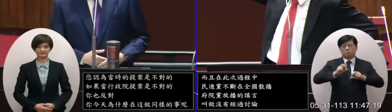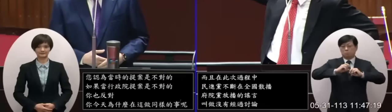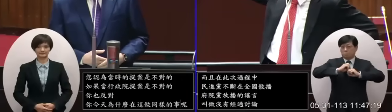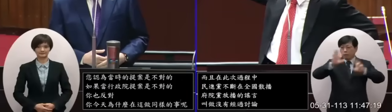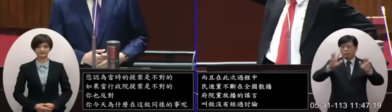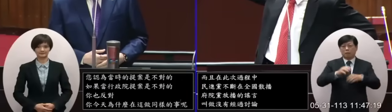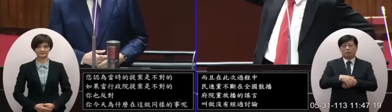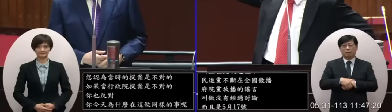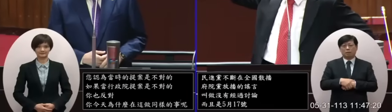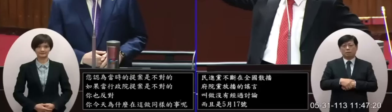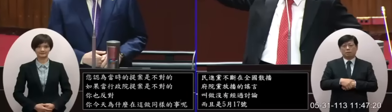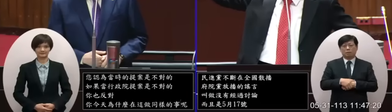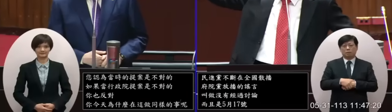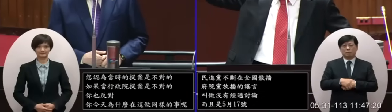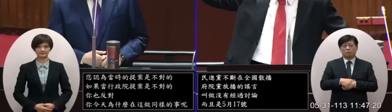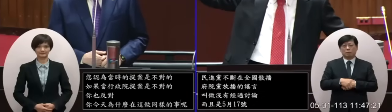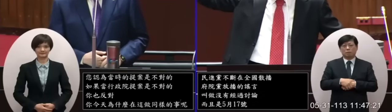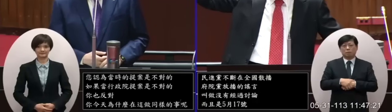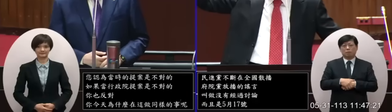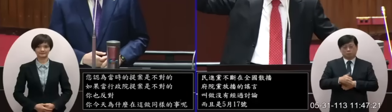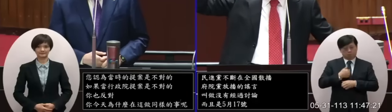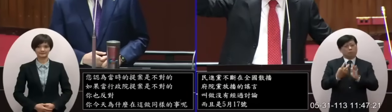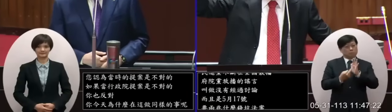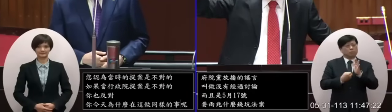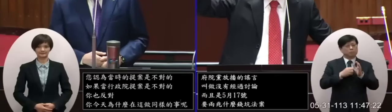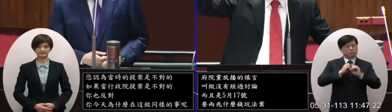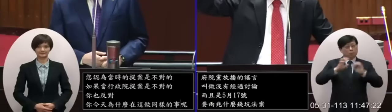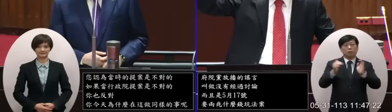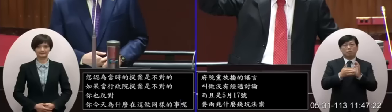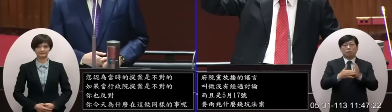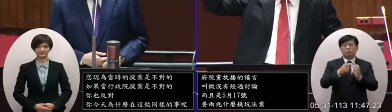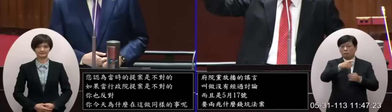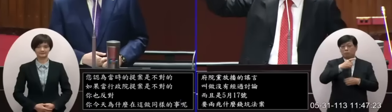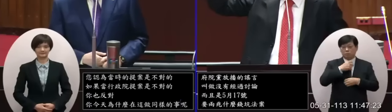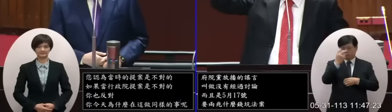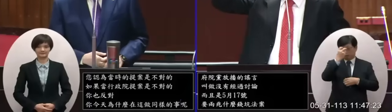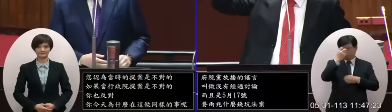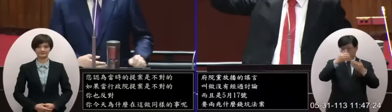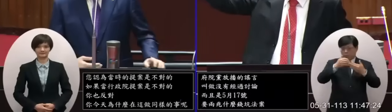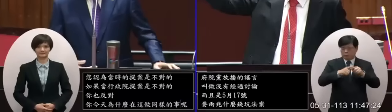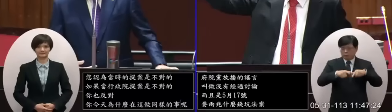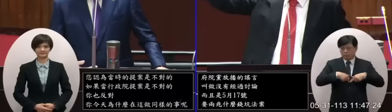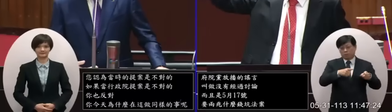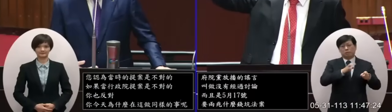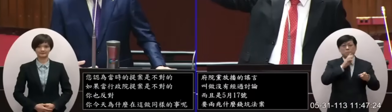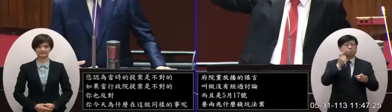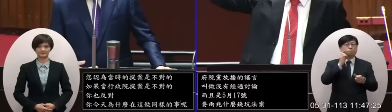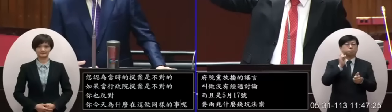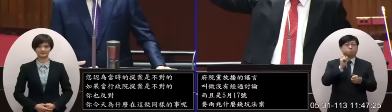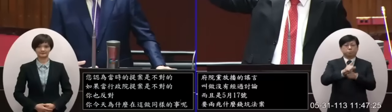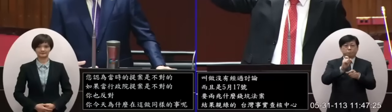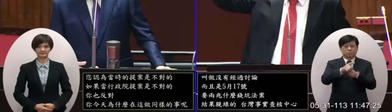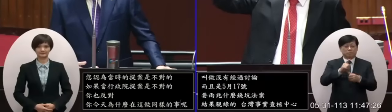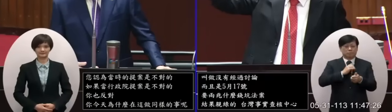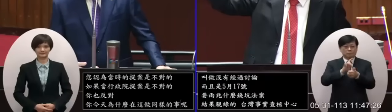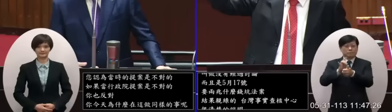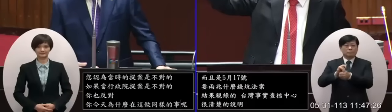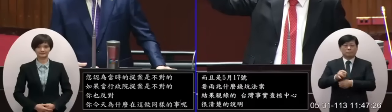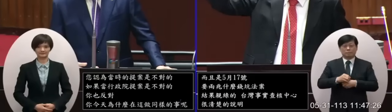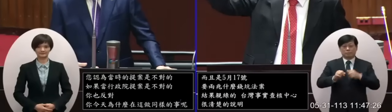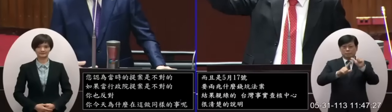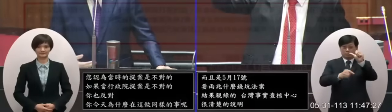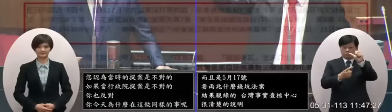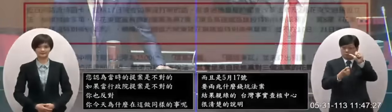明啊，事实说明，台湾事实查核中心说这就是谣言，这是假消息。